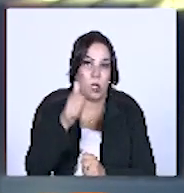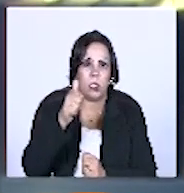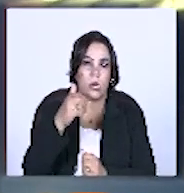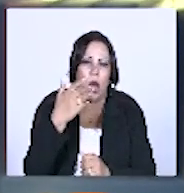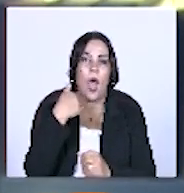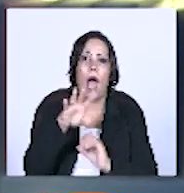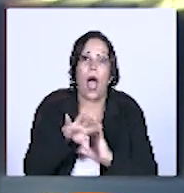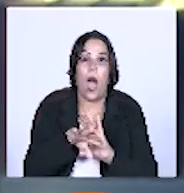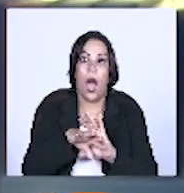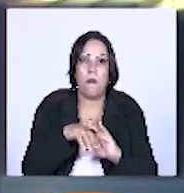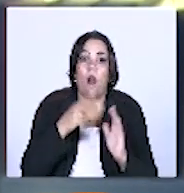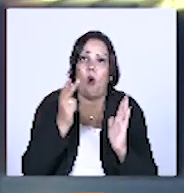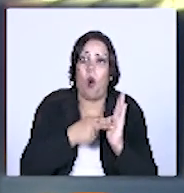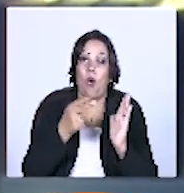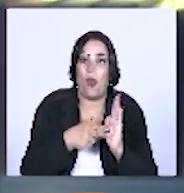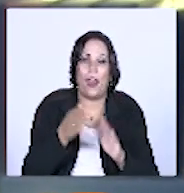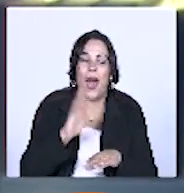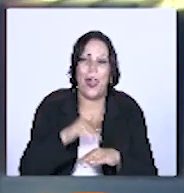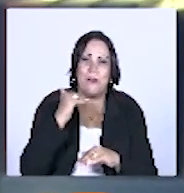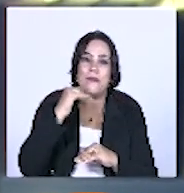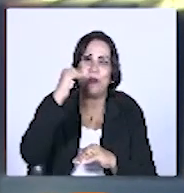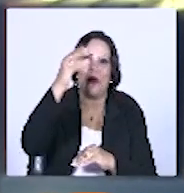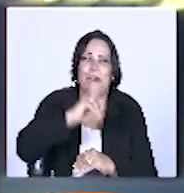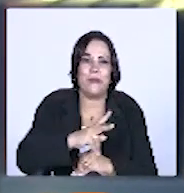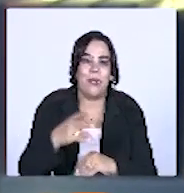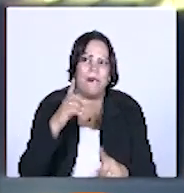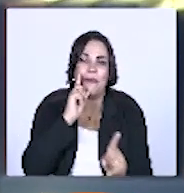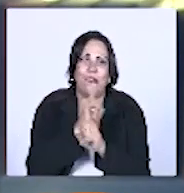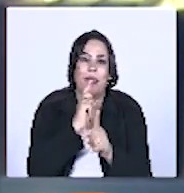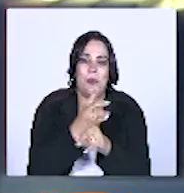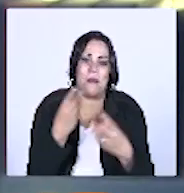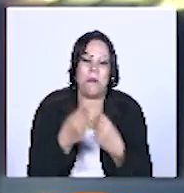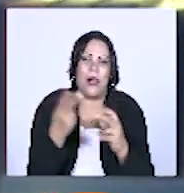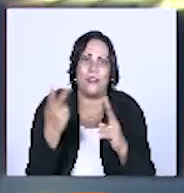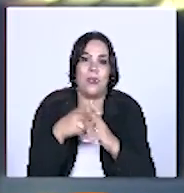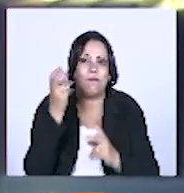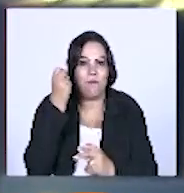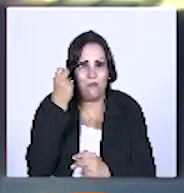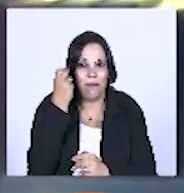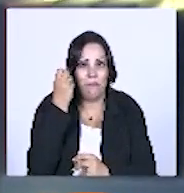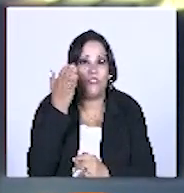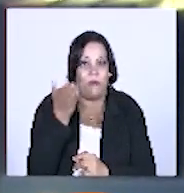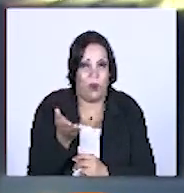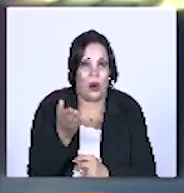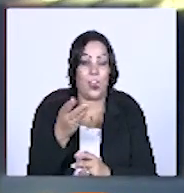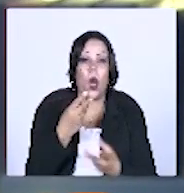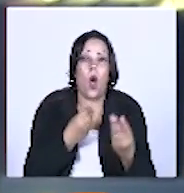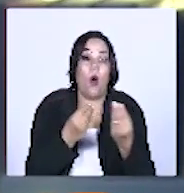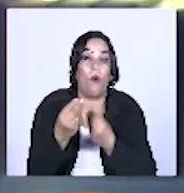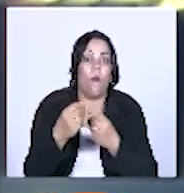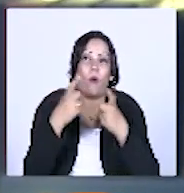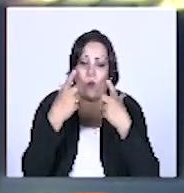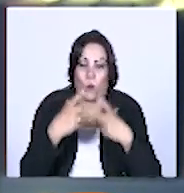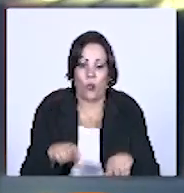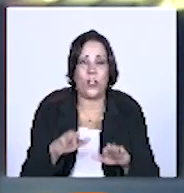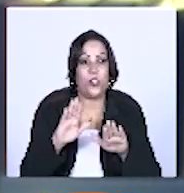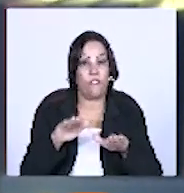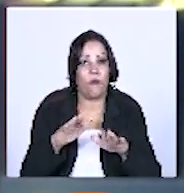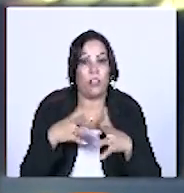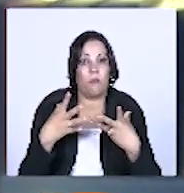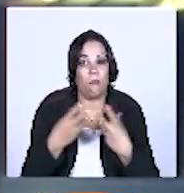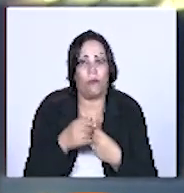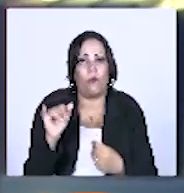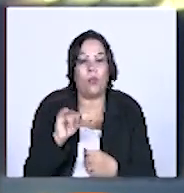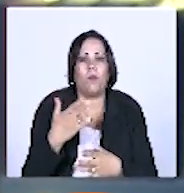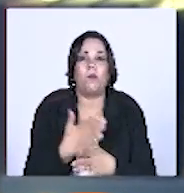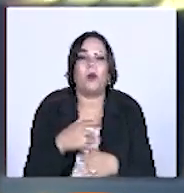صانع قرار على مستويات مختلفه يلتقي بالمثقفين في حوار وطني في جانب